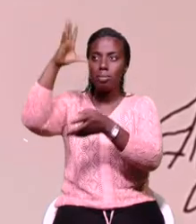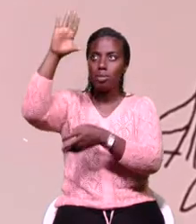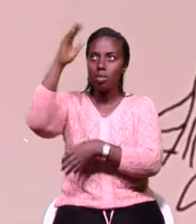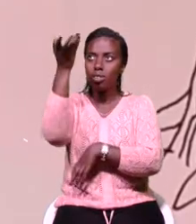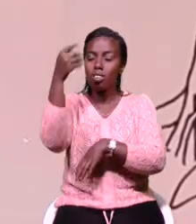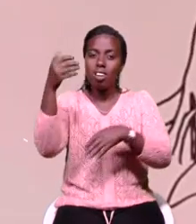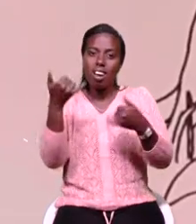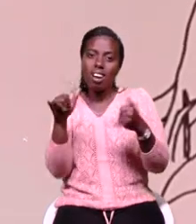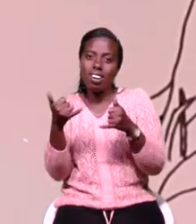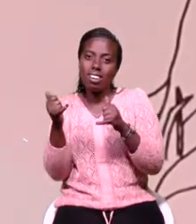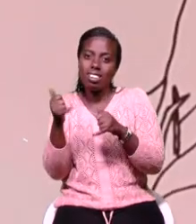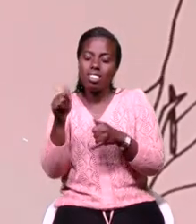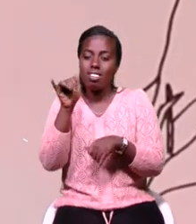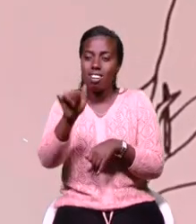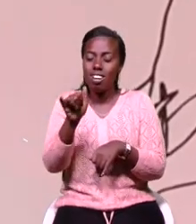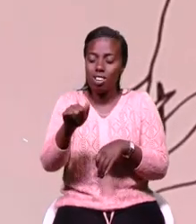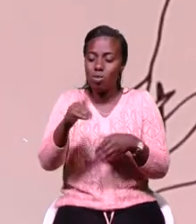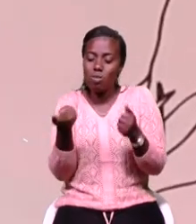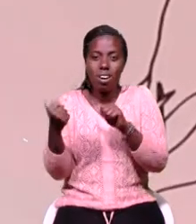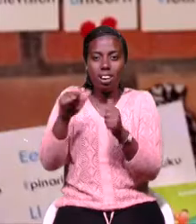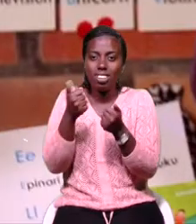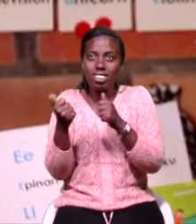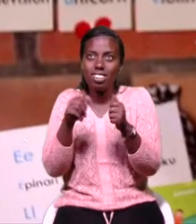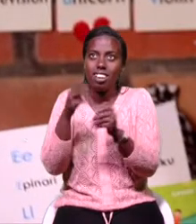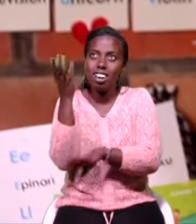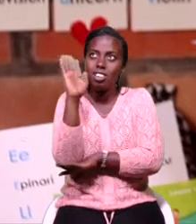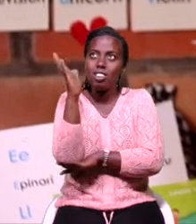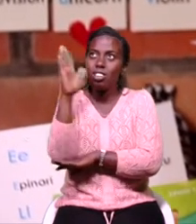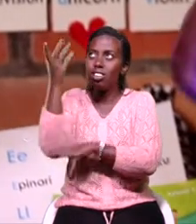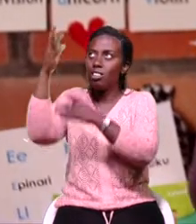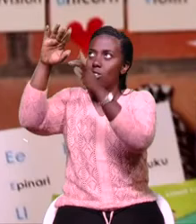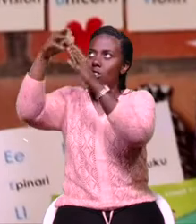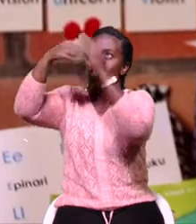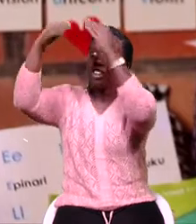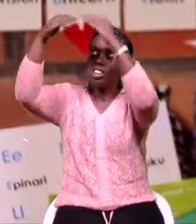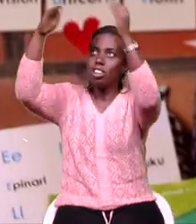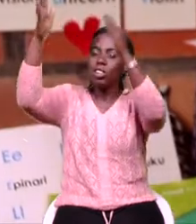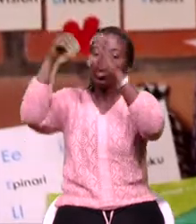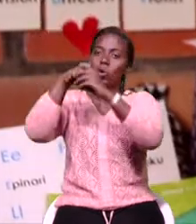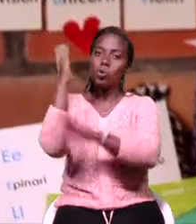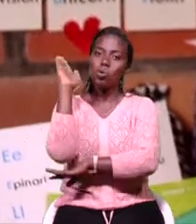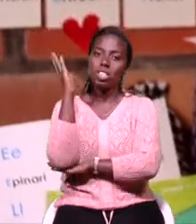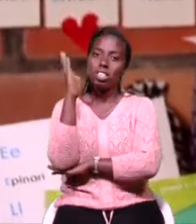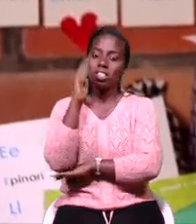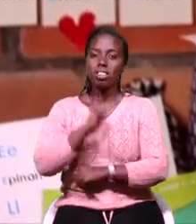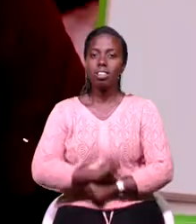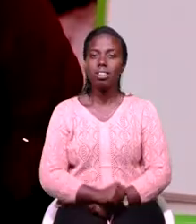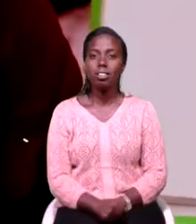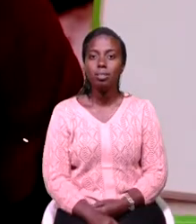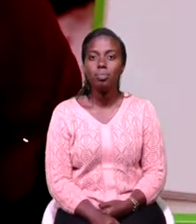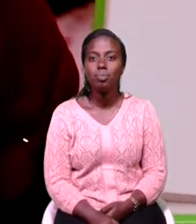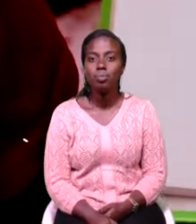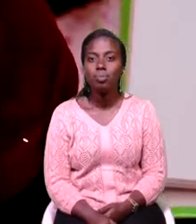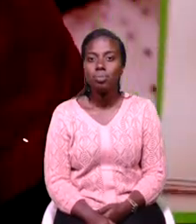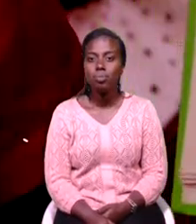agakina natwo, akaguma akina natwa tubabi turi hejuru mu giti.